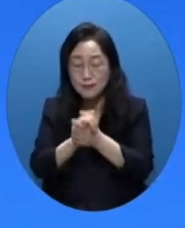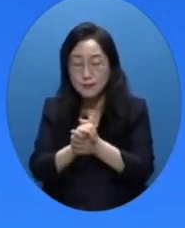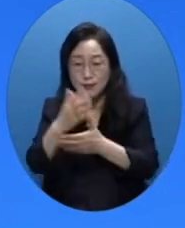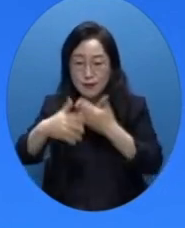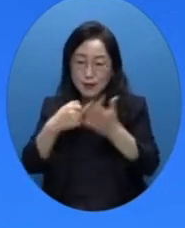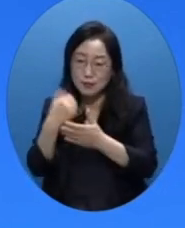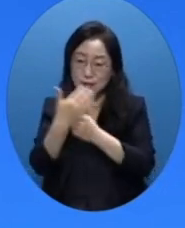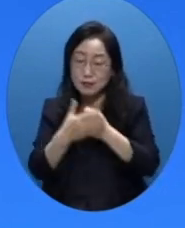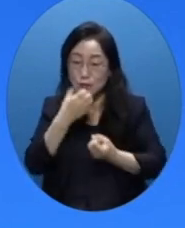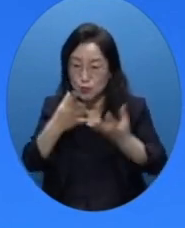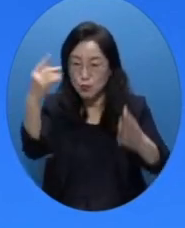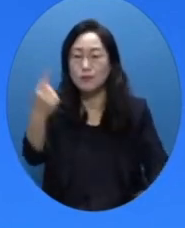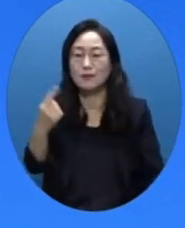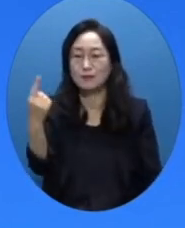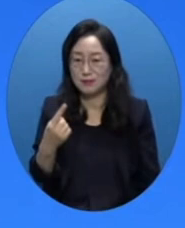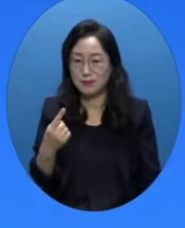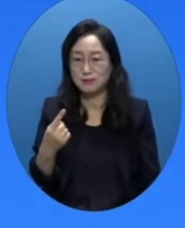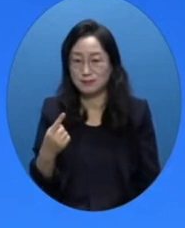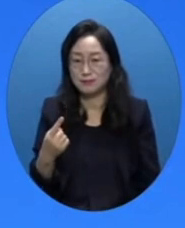은혜와 축복이 임할 줄로 믿습니다.